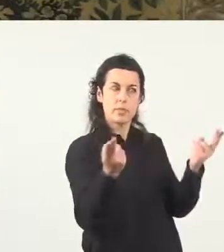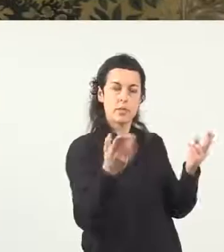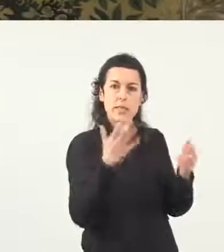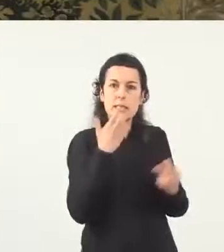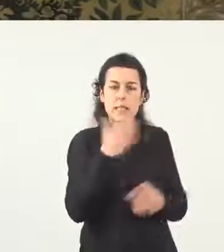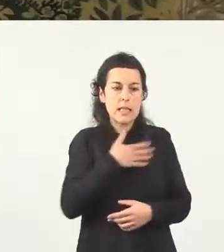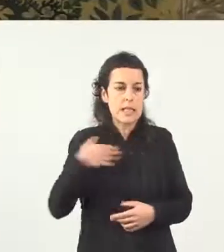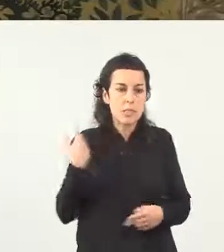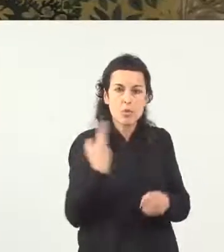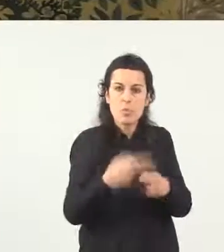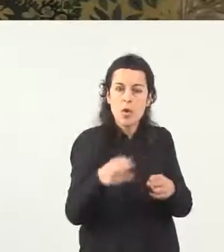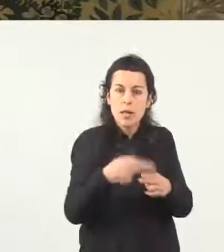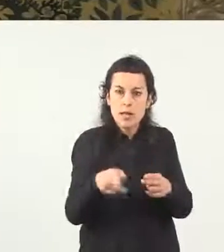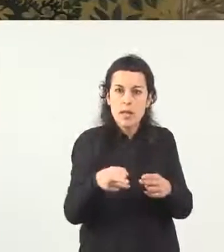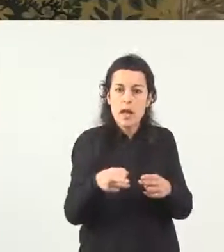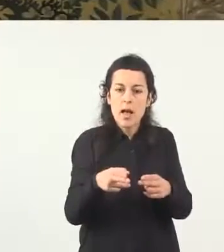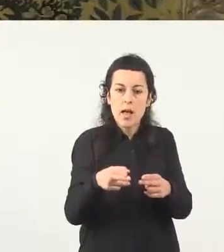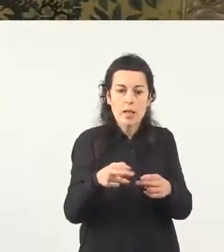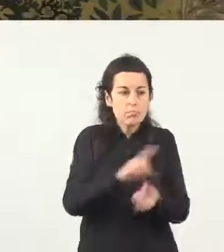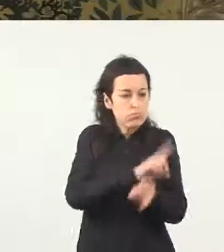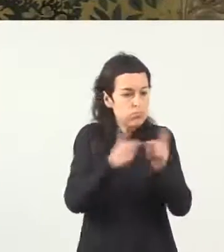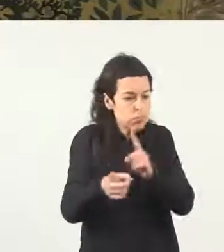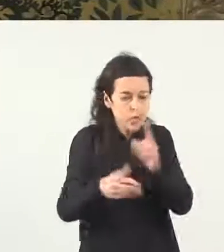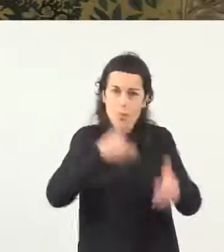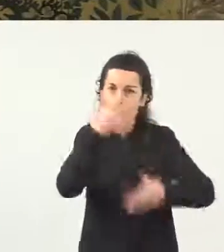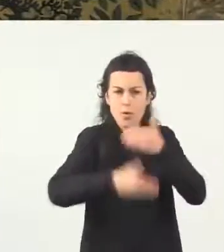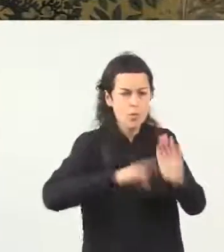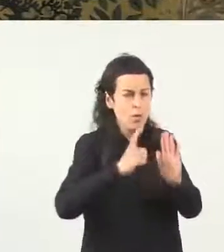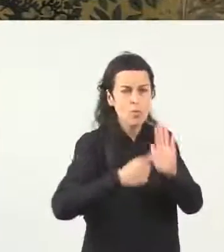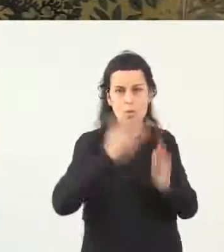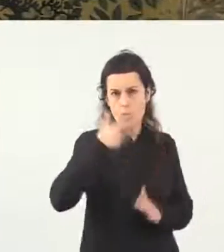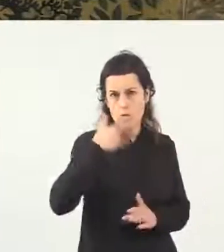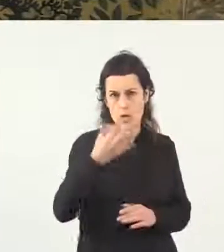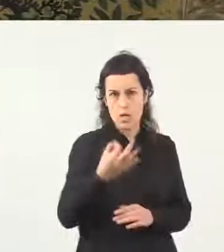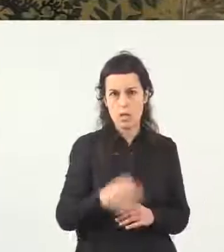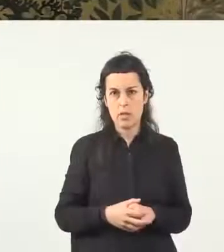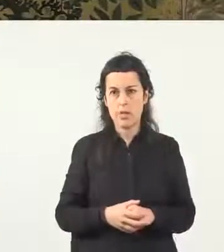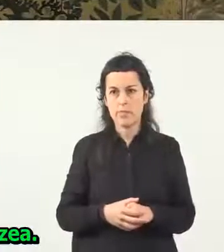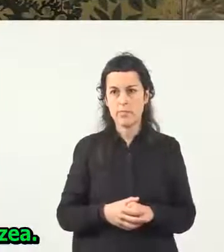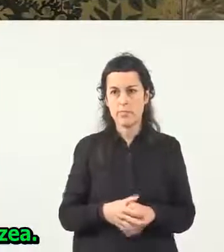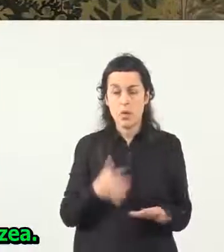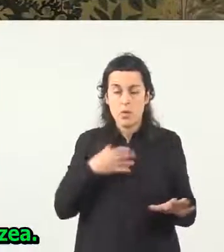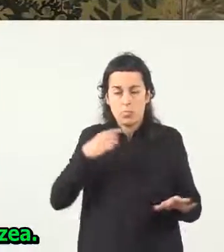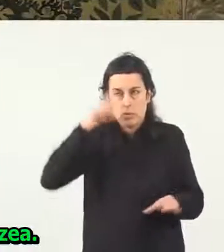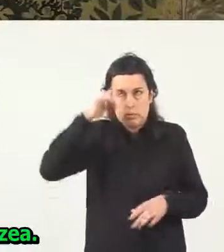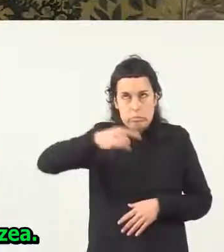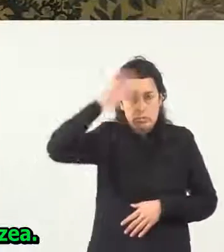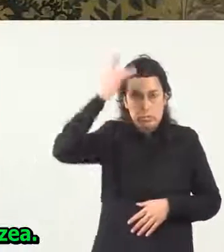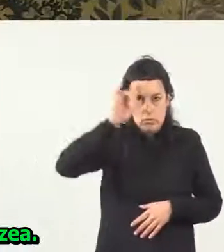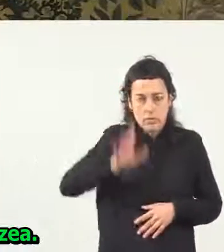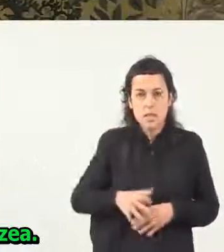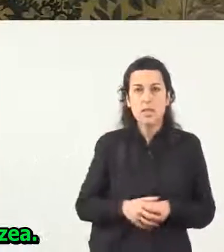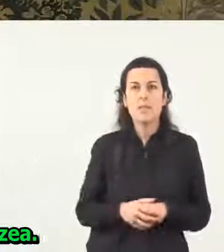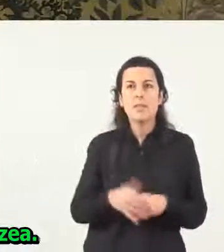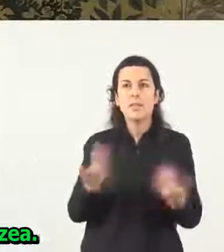usteot, informazio gutxago daukago, prozesuak nolakoak diren, eta hori, bueno, nik igual badaukat pizkatarrikara bat horrekin, baina iruditzen zait interesgarria dela